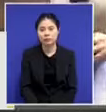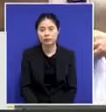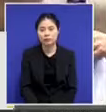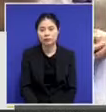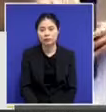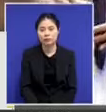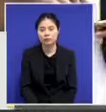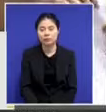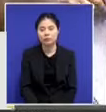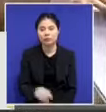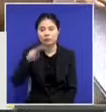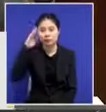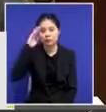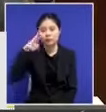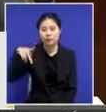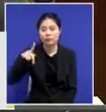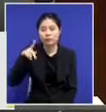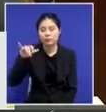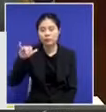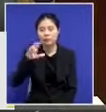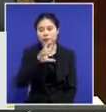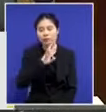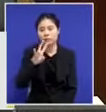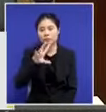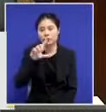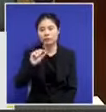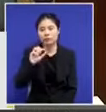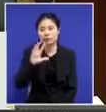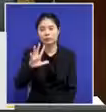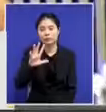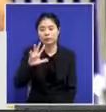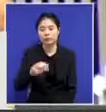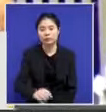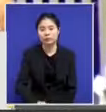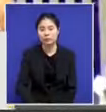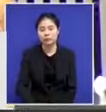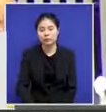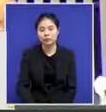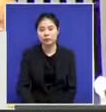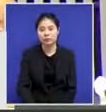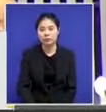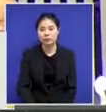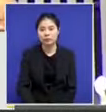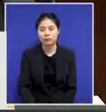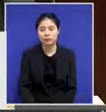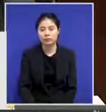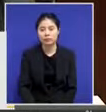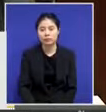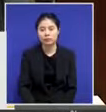พลเอกประยุทธ์จันทร์โอชาครับ 725พลเอกอาชาไนศรีสุข พลเอกประยุทธ์จันทร์โอชา